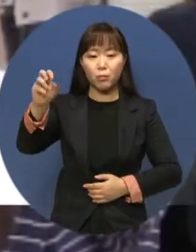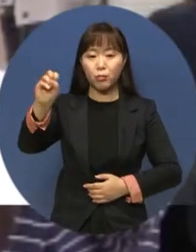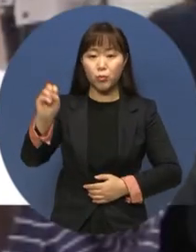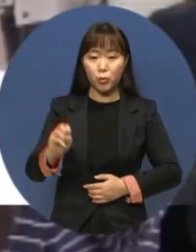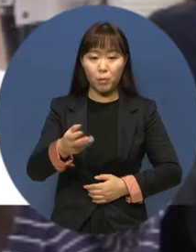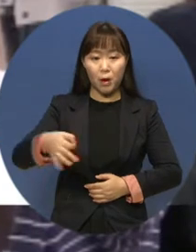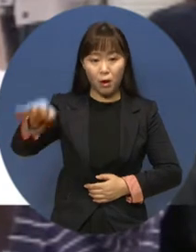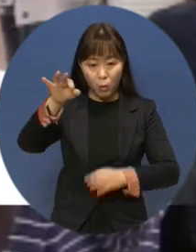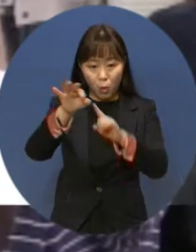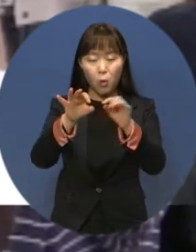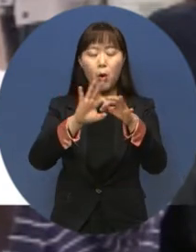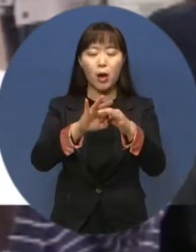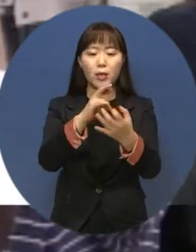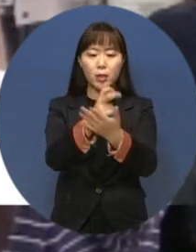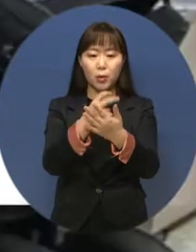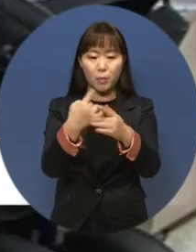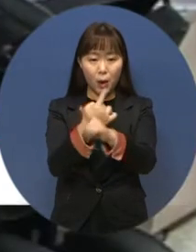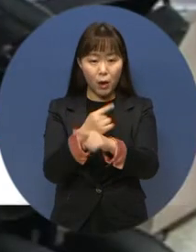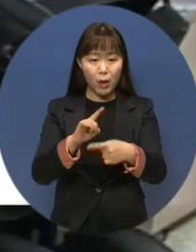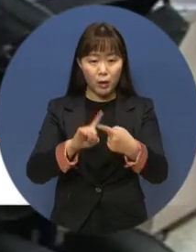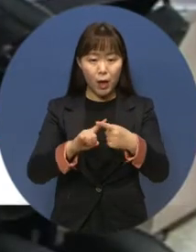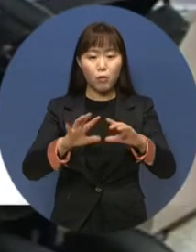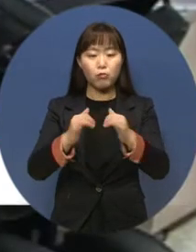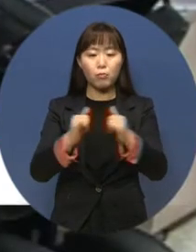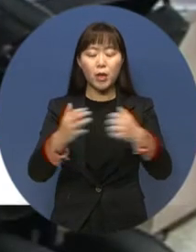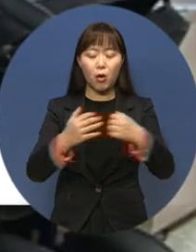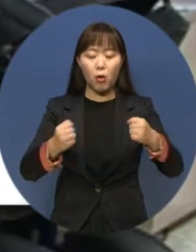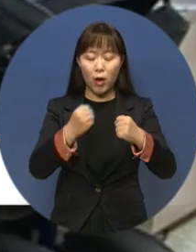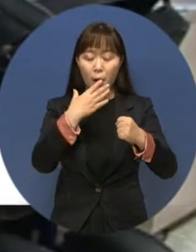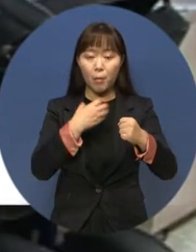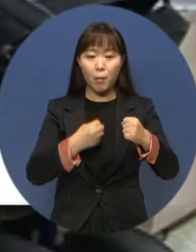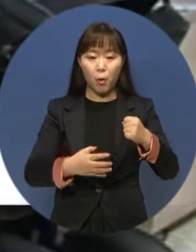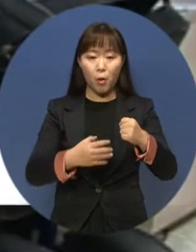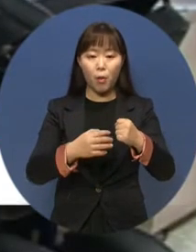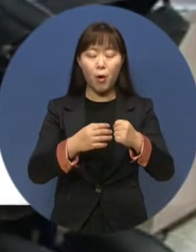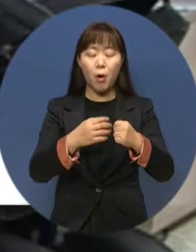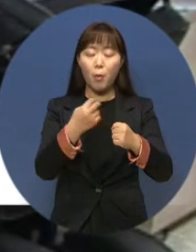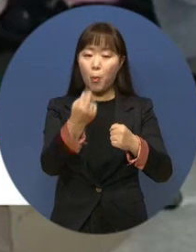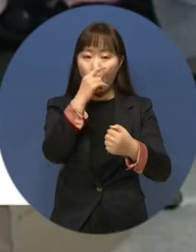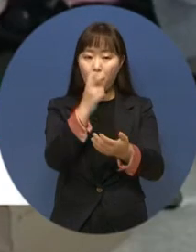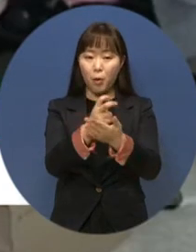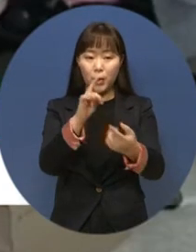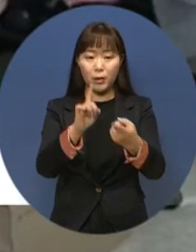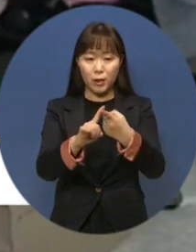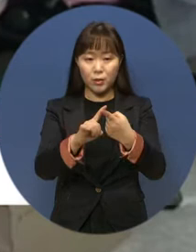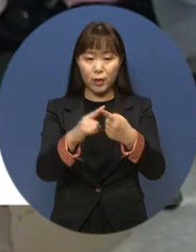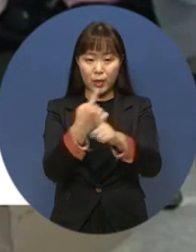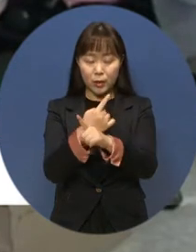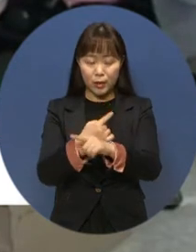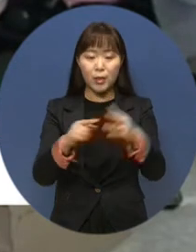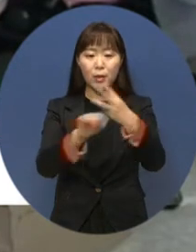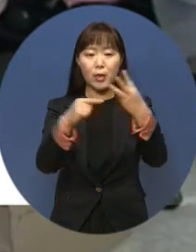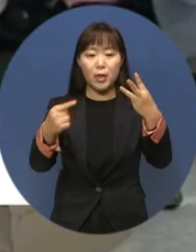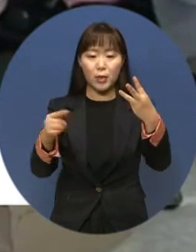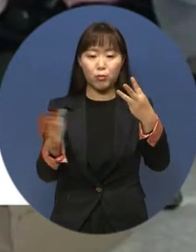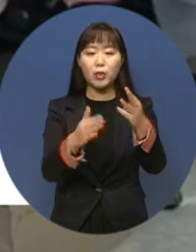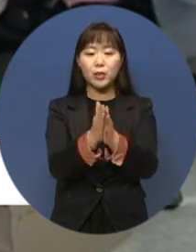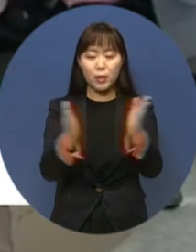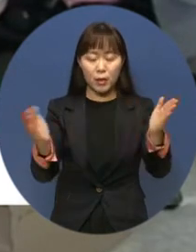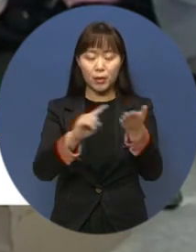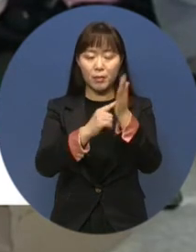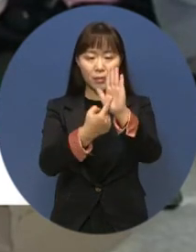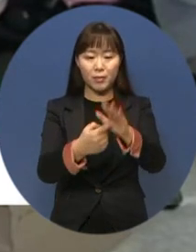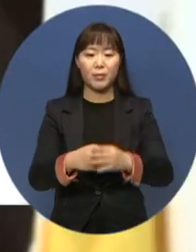제도가 개선되는 등의 내용을 담은 국민건강보험법 시행규칙을 개정해 3월 1일 시행에 들어갔다고